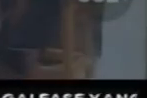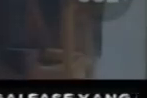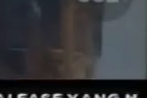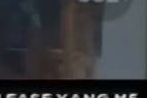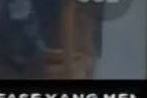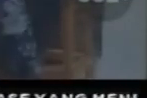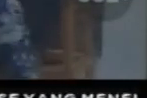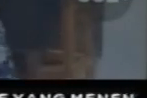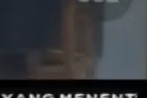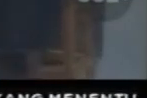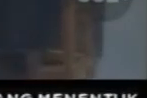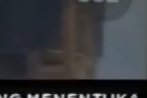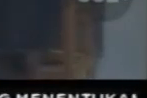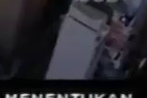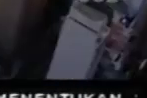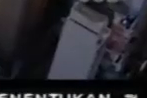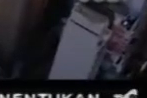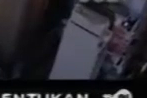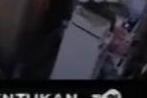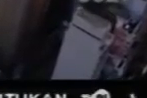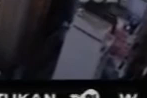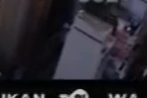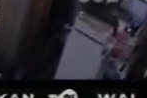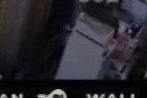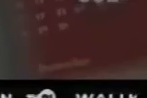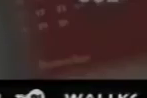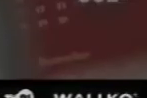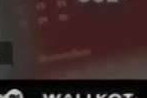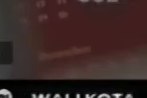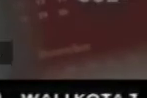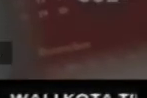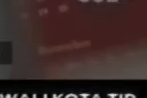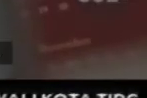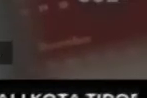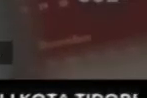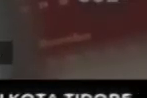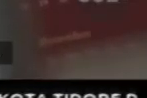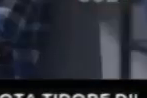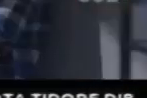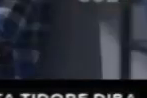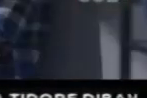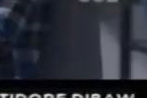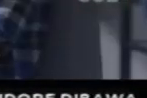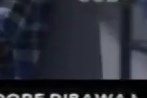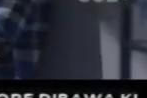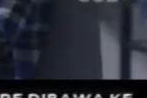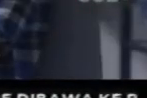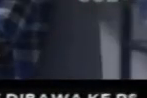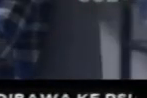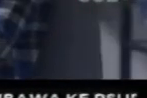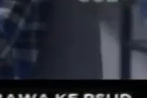Assalamualaikum, Bu. Waalaikumsalam. Bu, mau ngabarin, kemungkinan Lebaran Bagus belum bisa